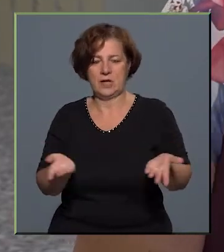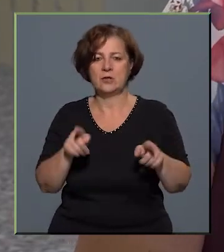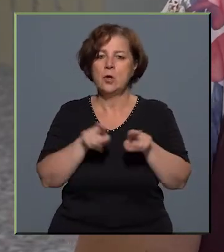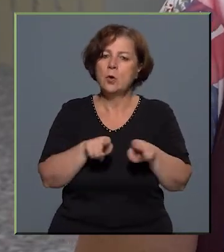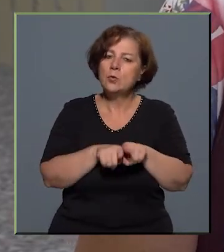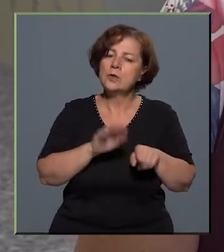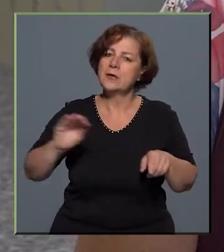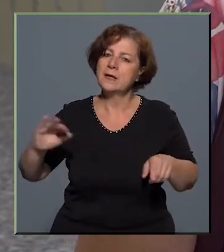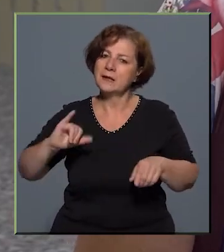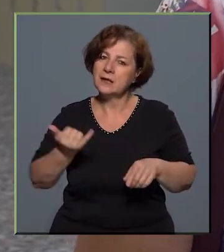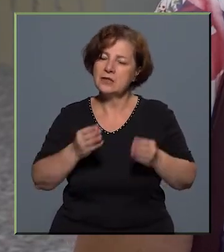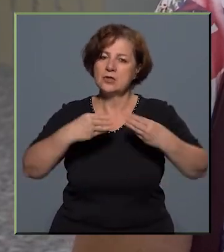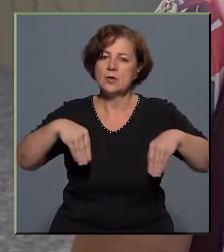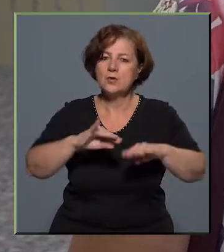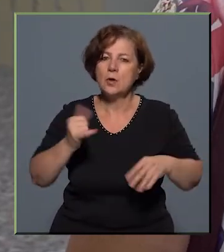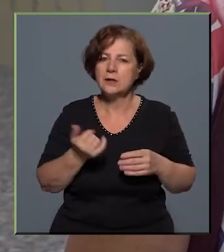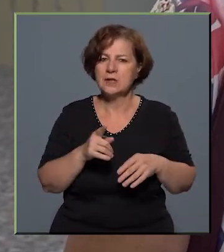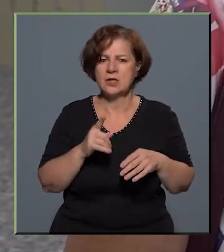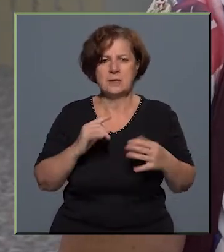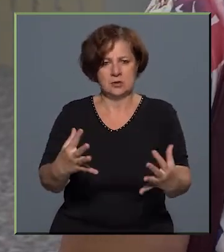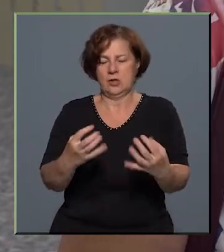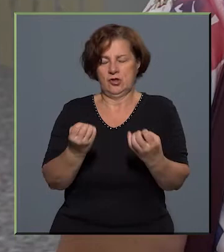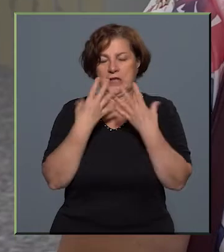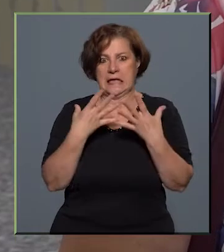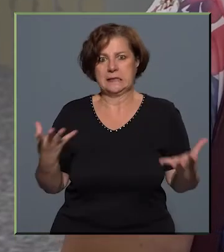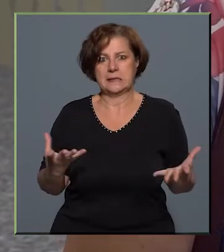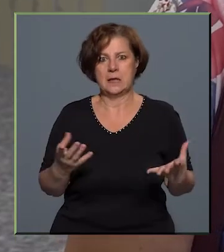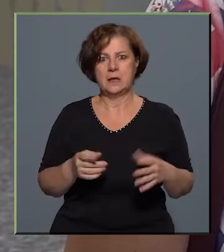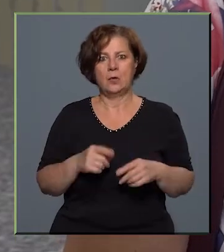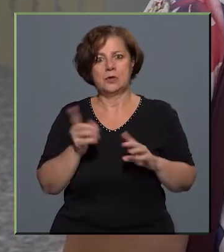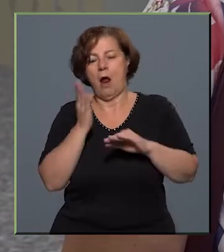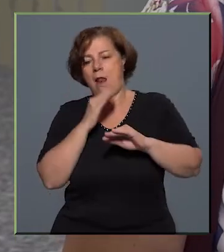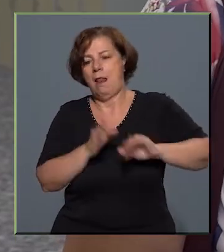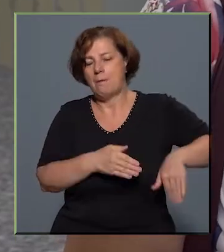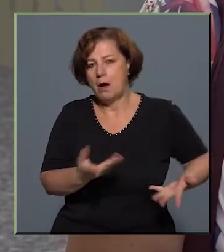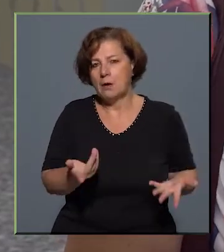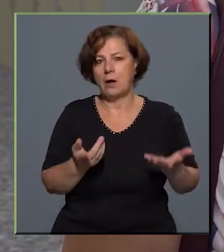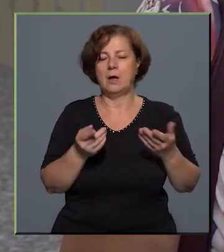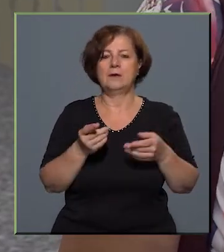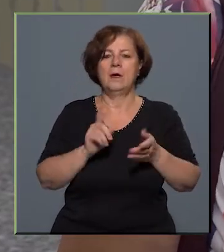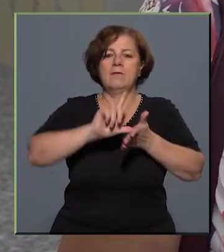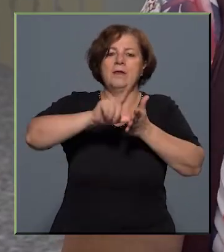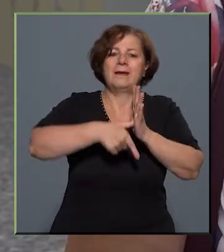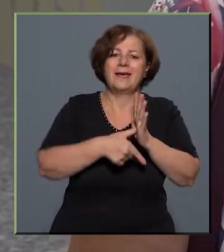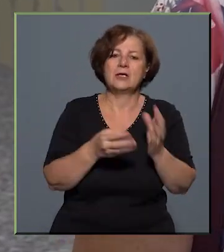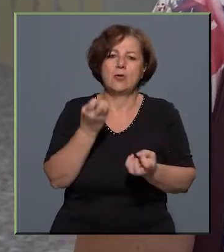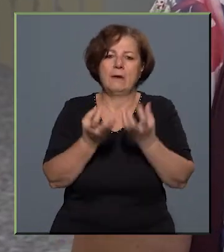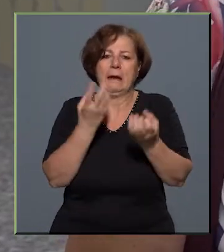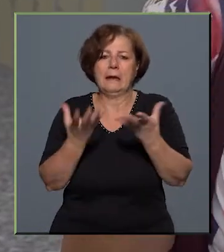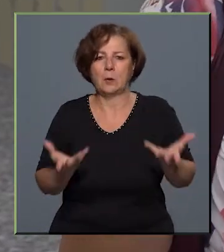gyerek és a szülőknek is ez nem okos stresszt, hogy ha lemaradók esetleg, vagy későn érők